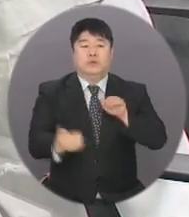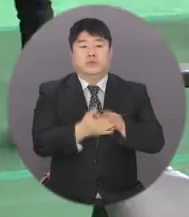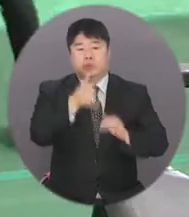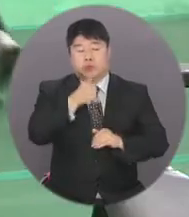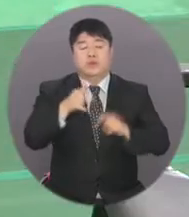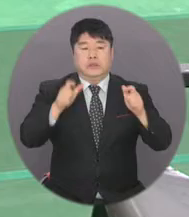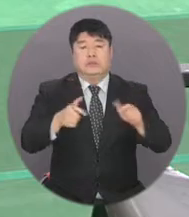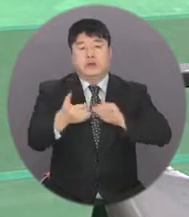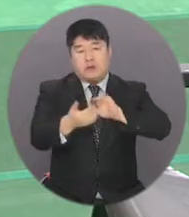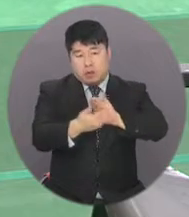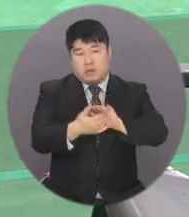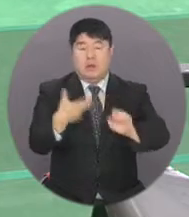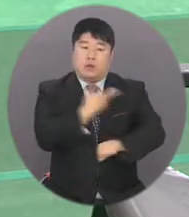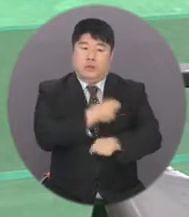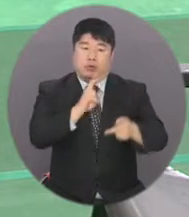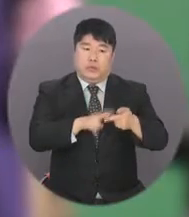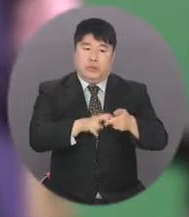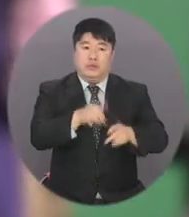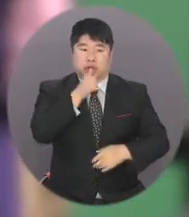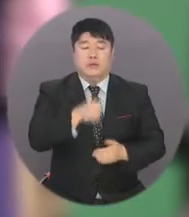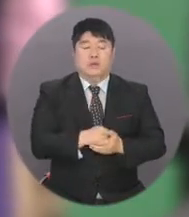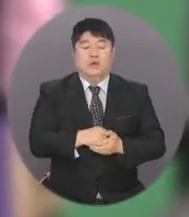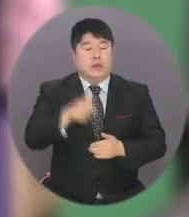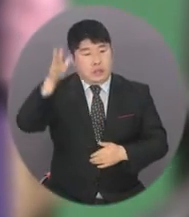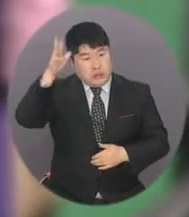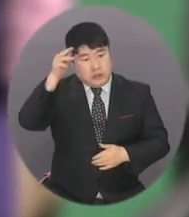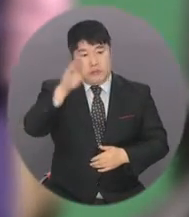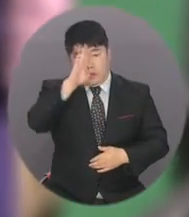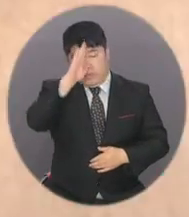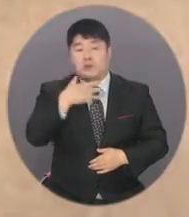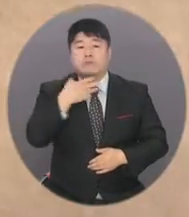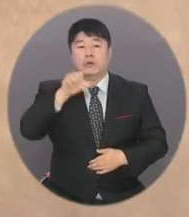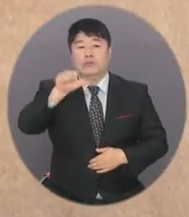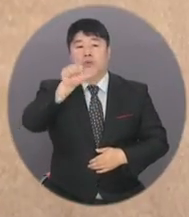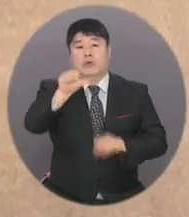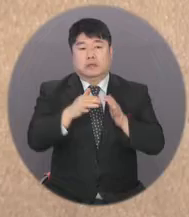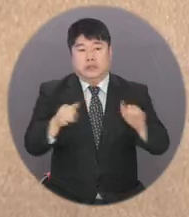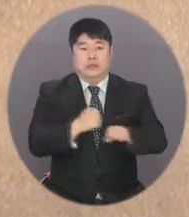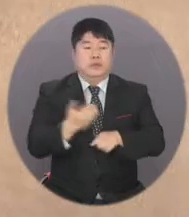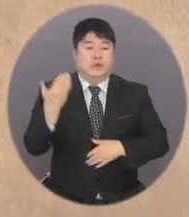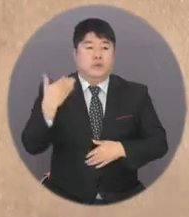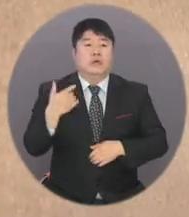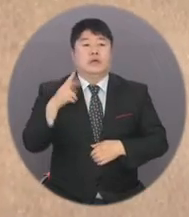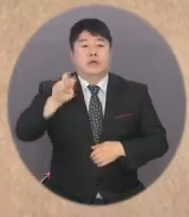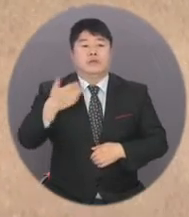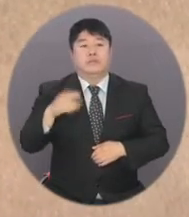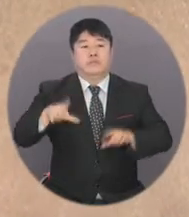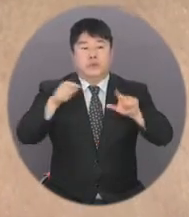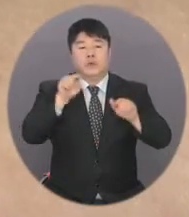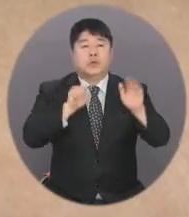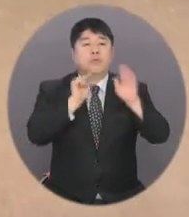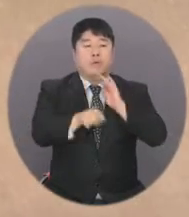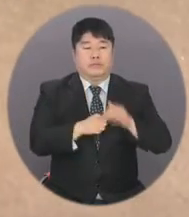지역 예방접종센터가 자리하고 있습니다. 치매를 앓고 있던 85살 A씨도 지난달 28일 이곳을